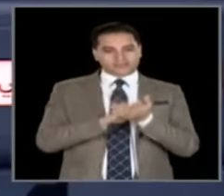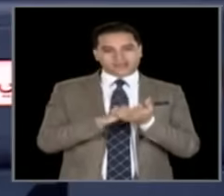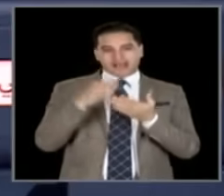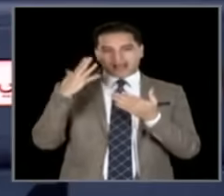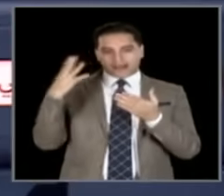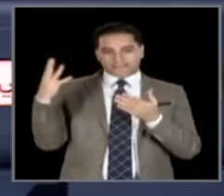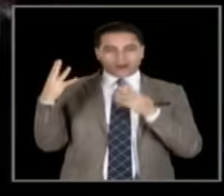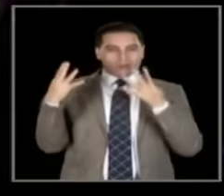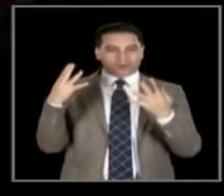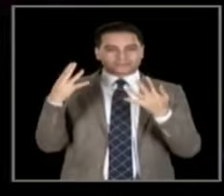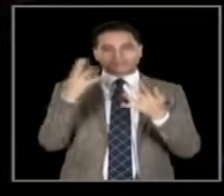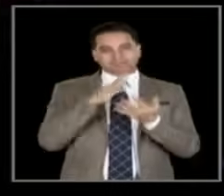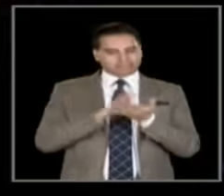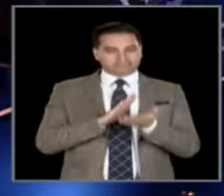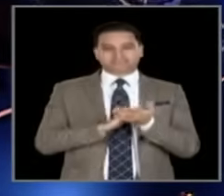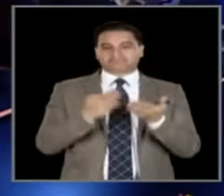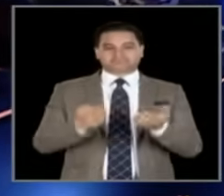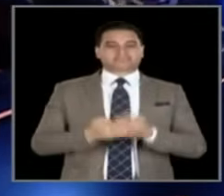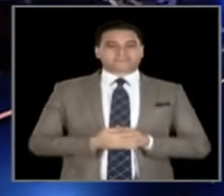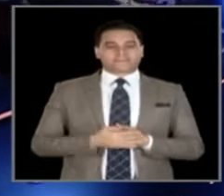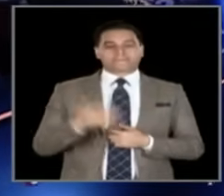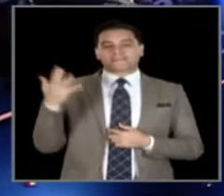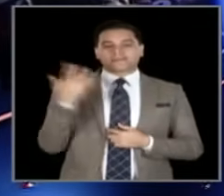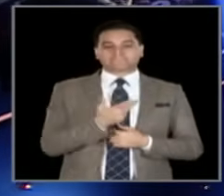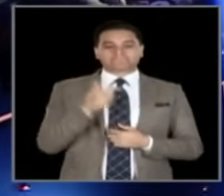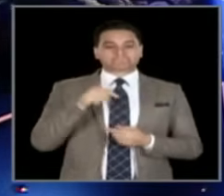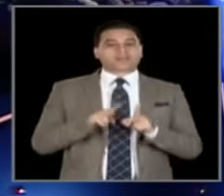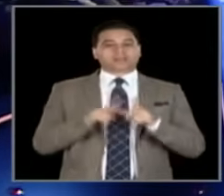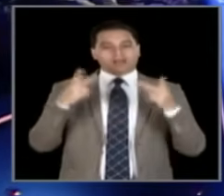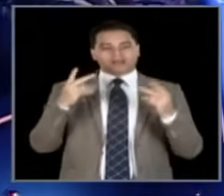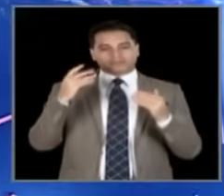هبه واميره افضلي النتيجه